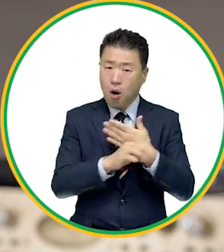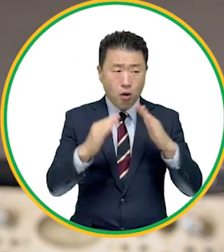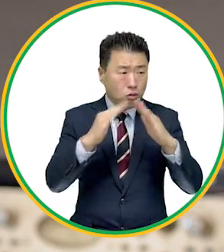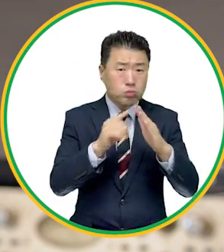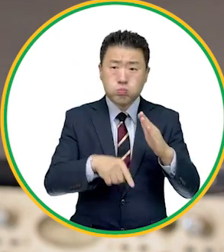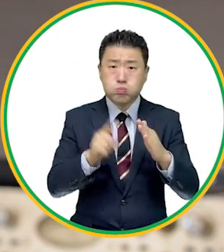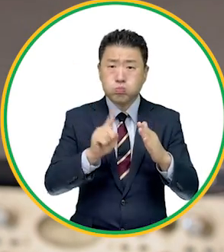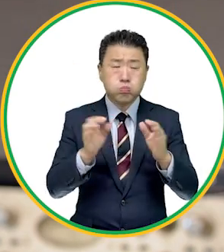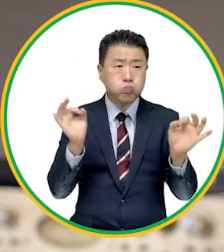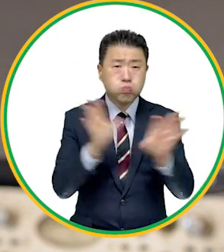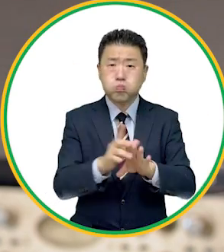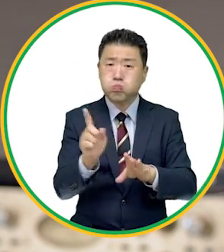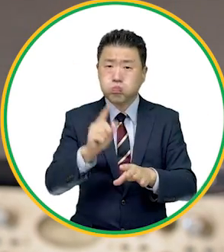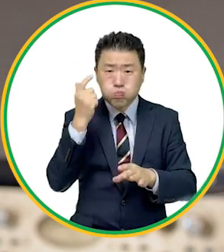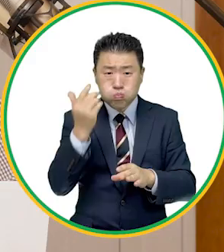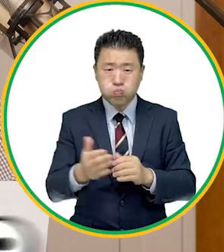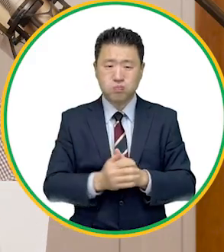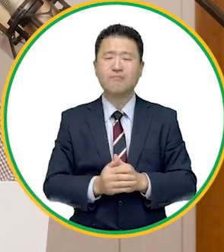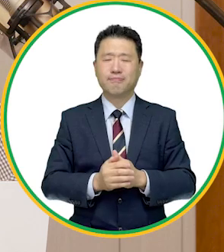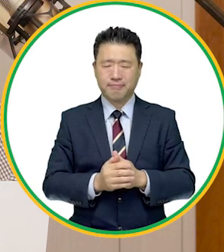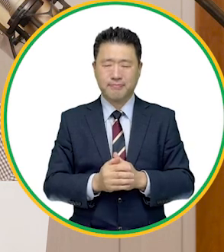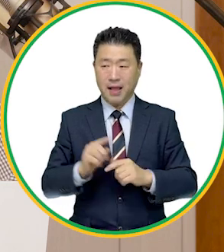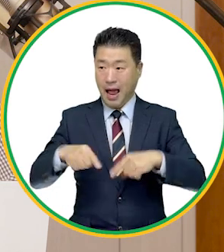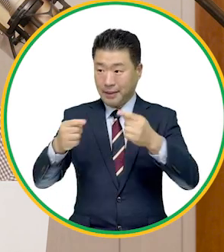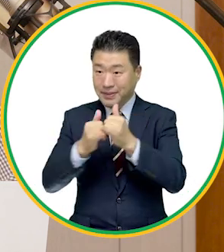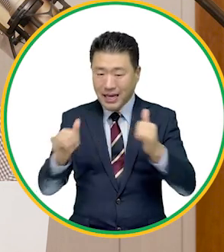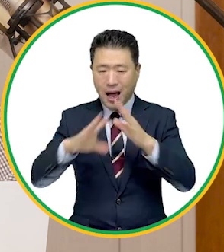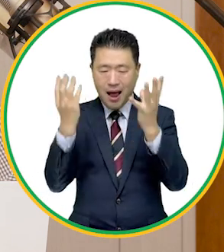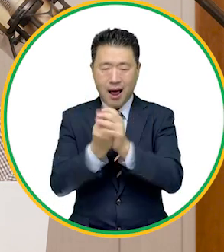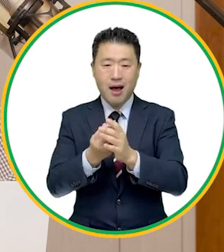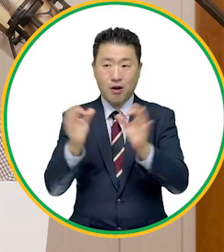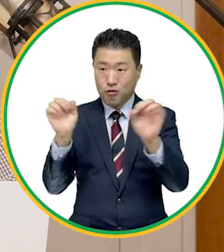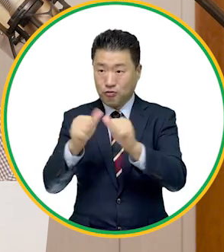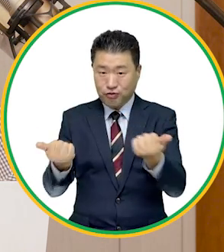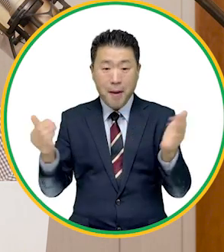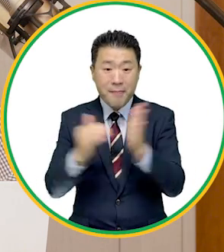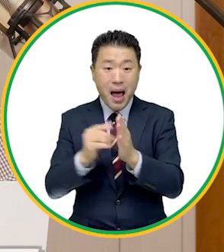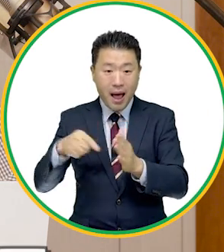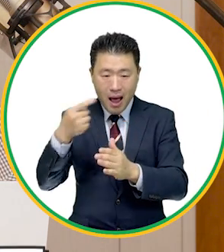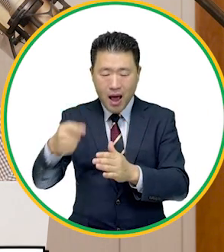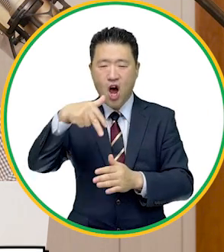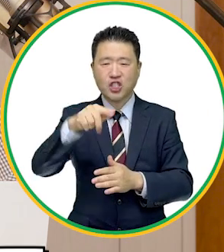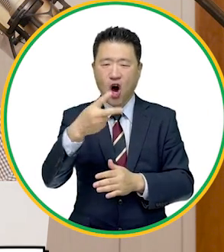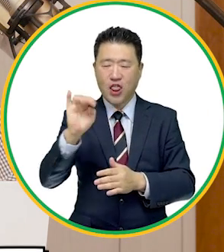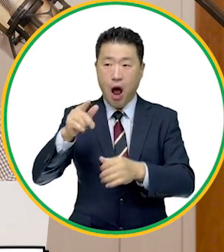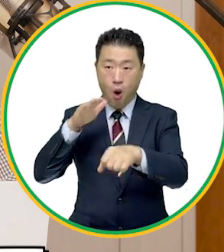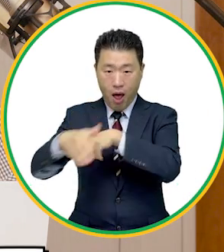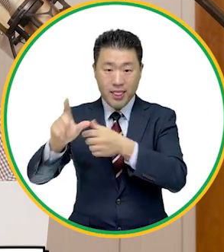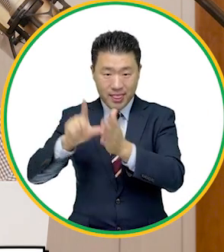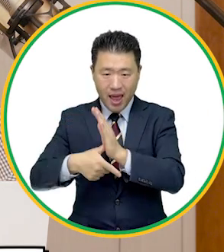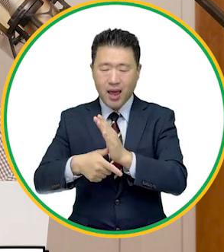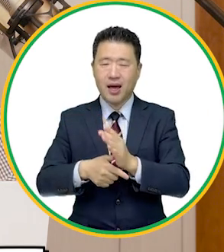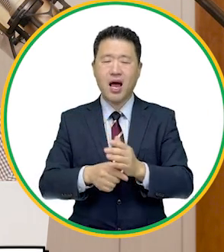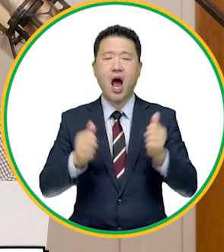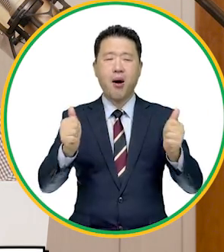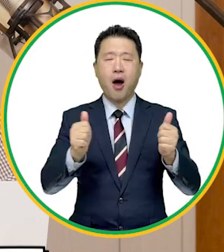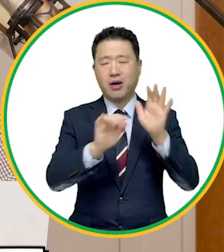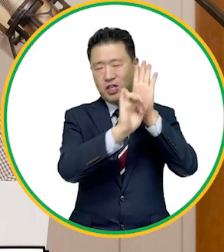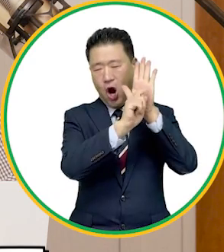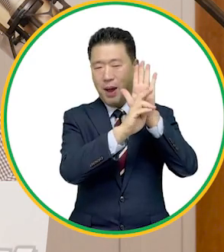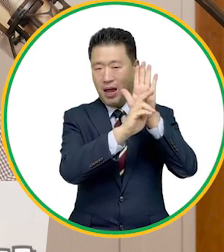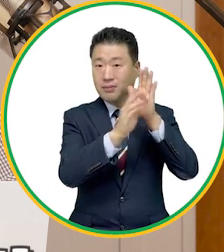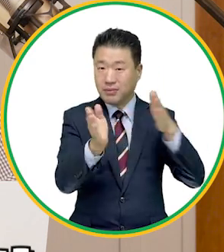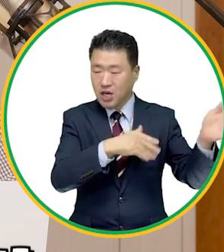사망하면 주택은 어떻게 처분되나요? 가입자 사망 후 주택 처분은 저당권 방식의 경우 법원